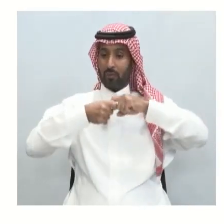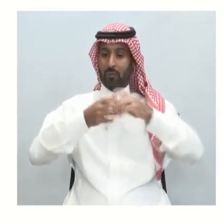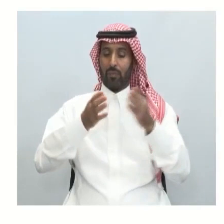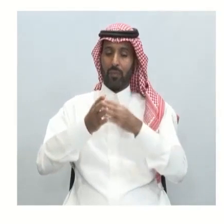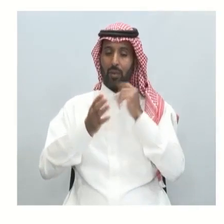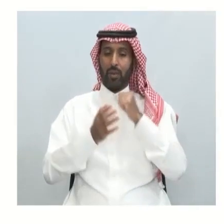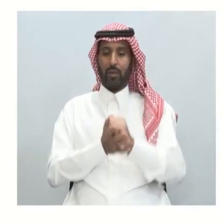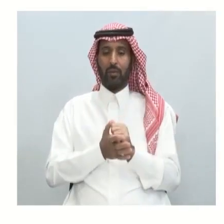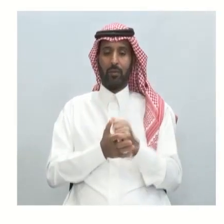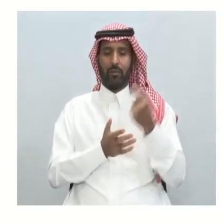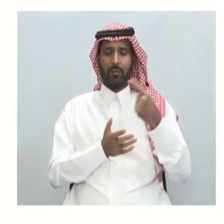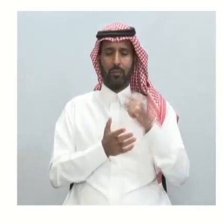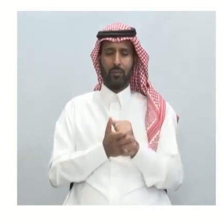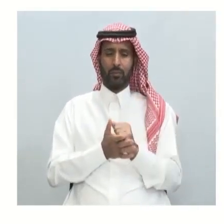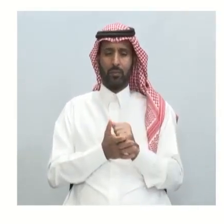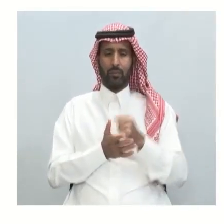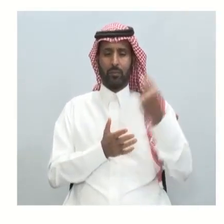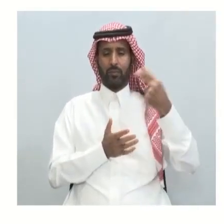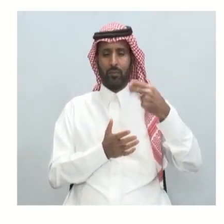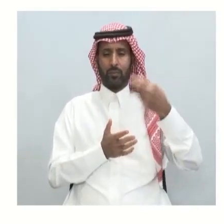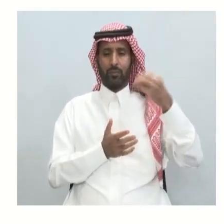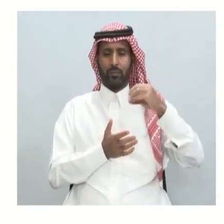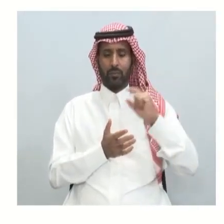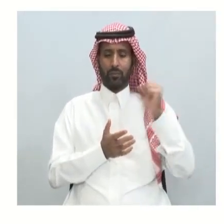تساهميه الصوديوم والكبريت